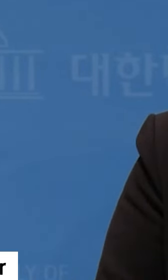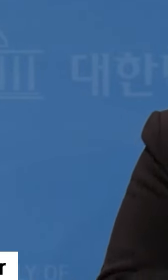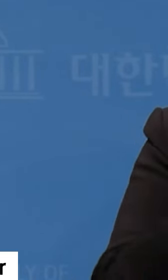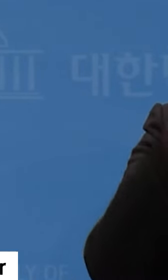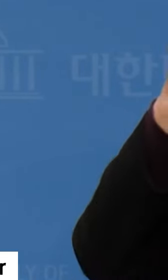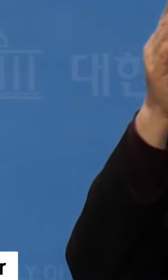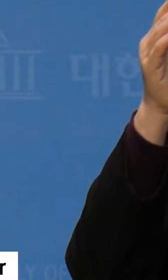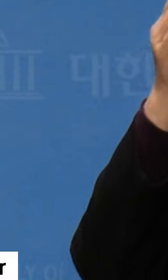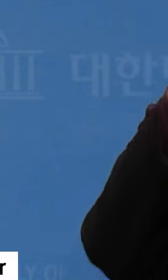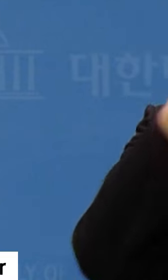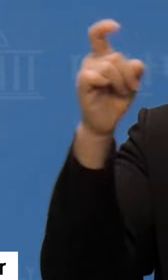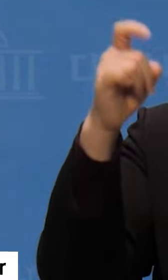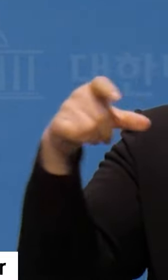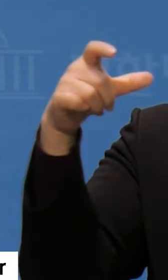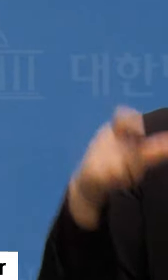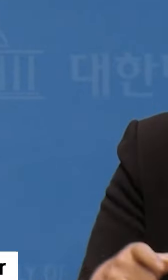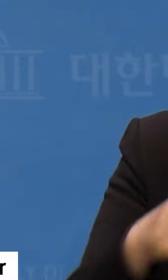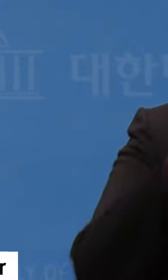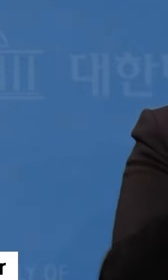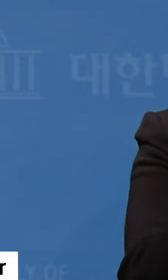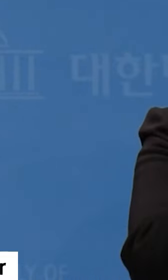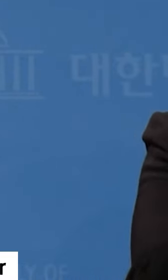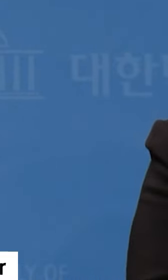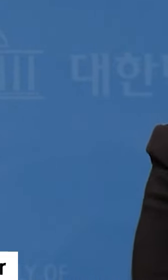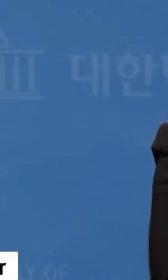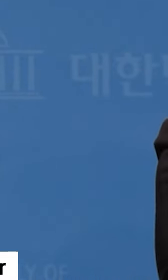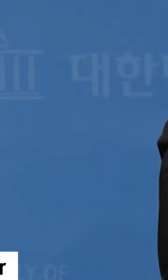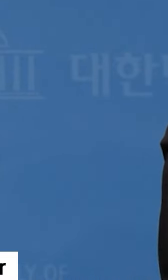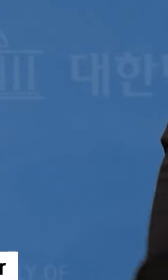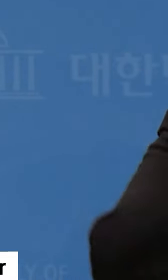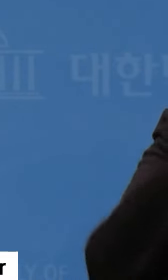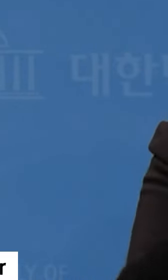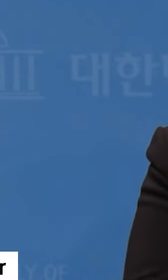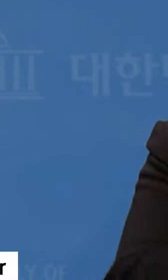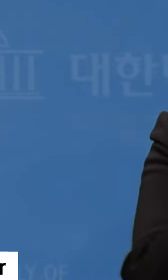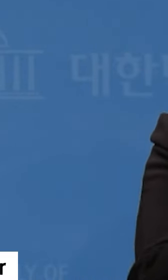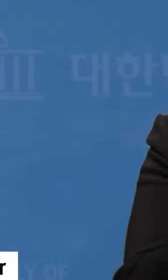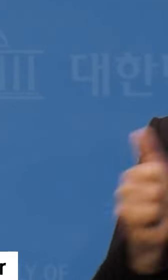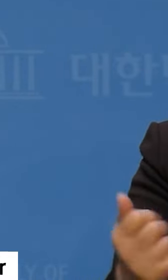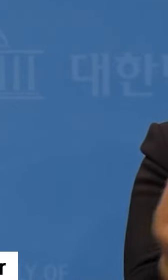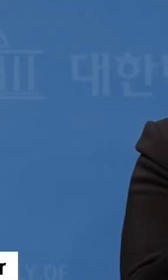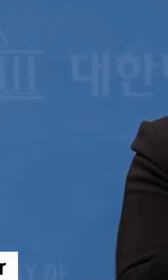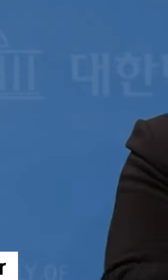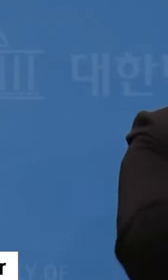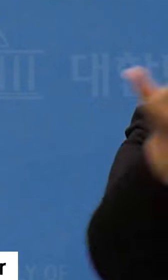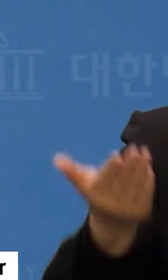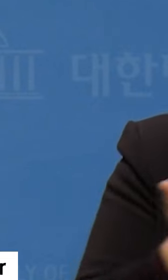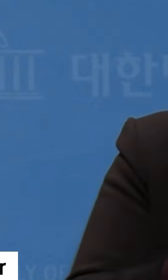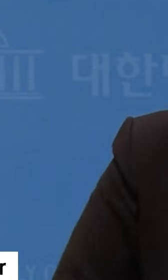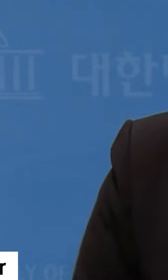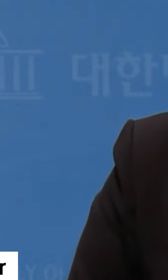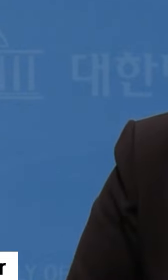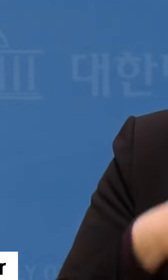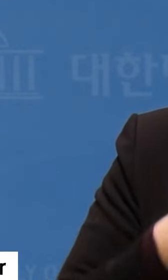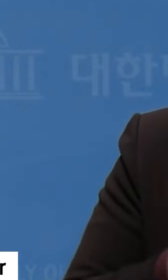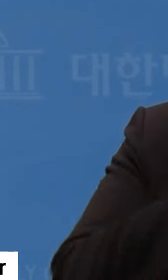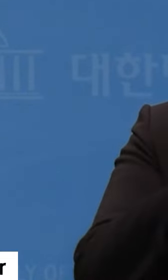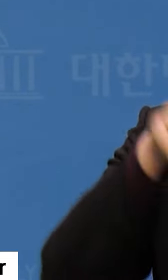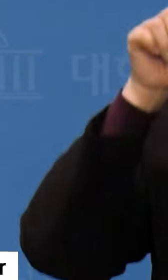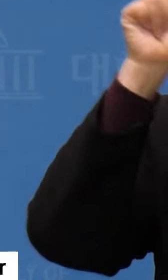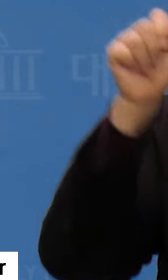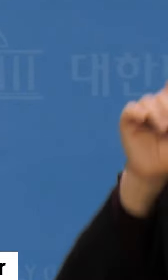동탄을 대표하는 국회의원 예비후보로서 여러분 앞에 서 있습니다. 저의 출마는